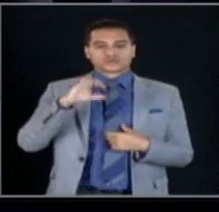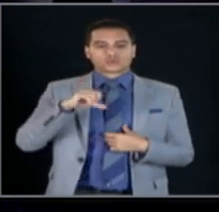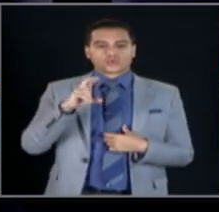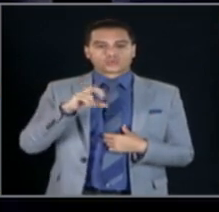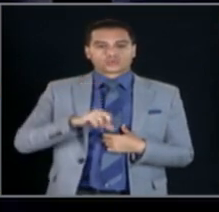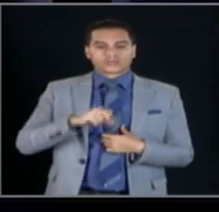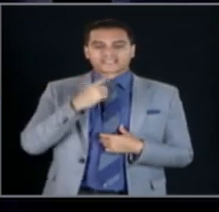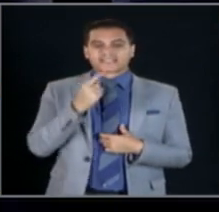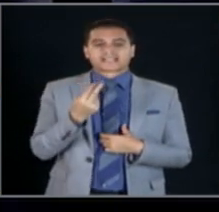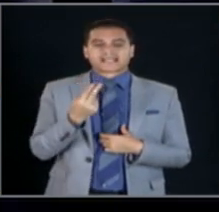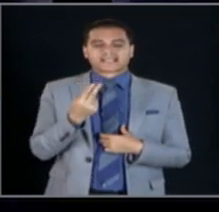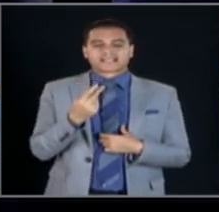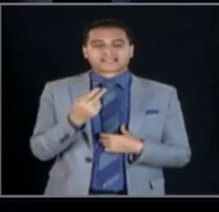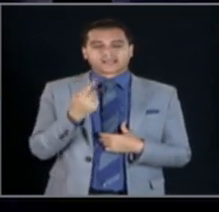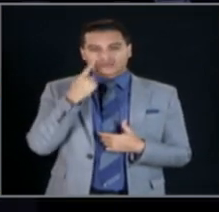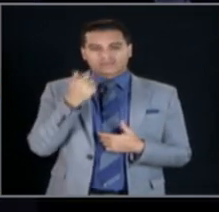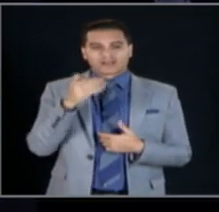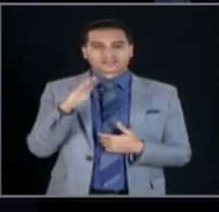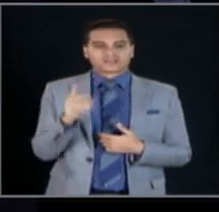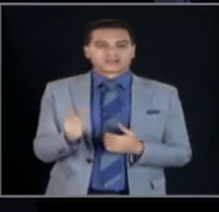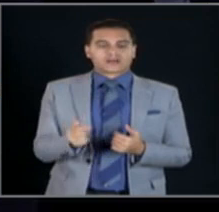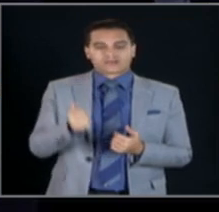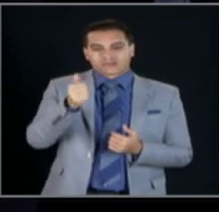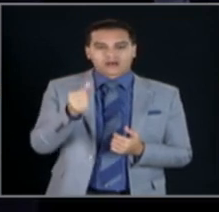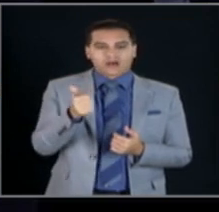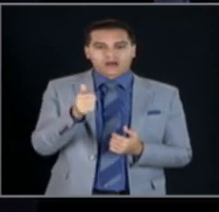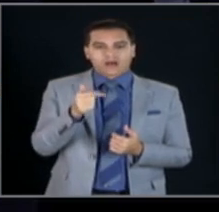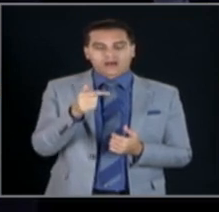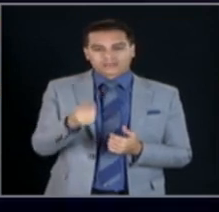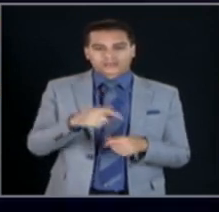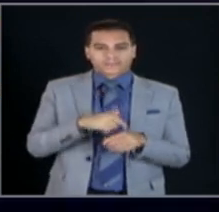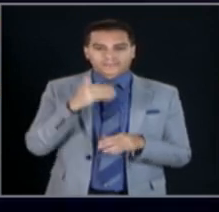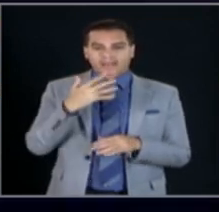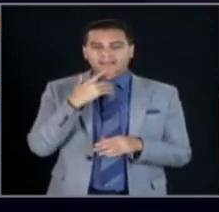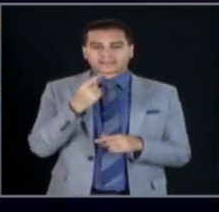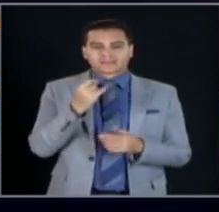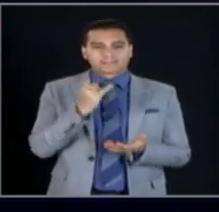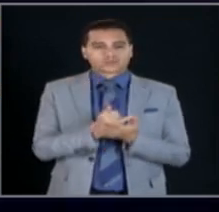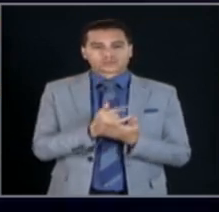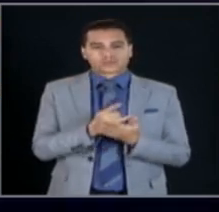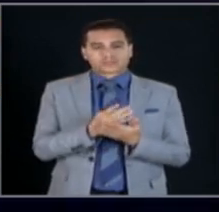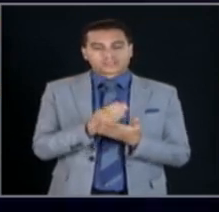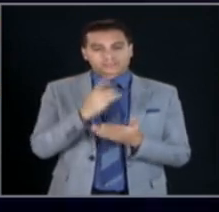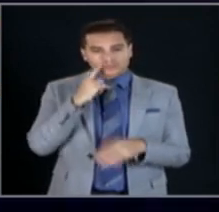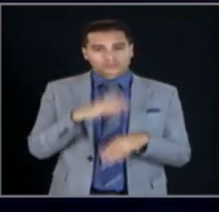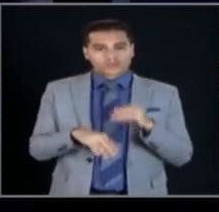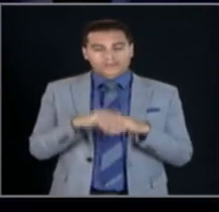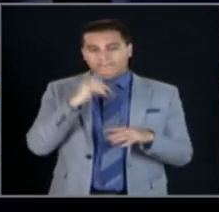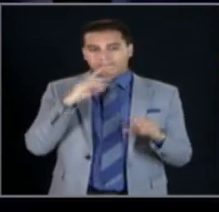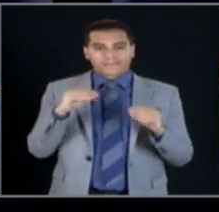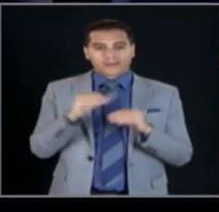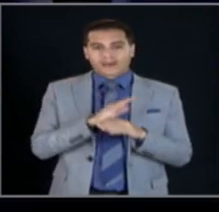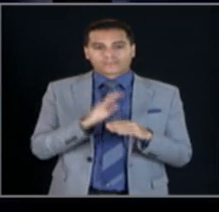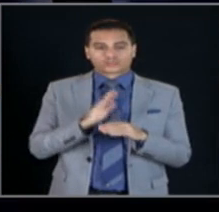ثانيتين اسراء الوقت خلص وانتم قعدتوا اول خمس ثواني مسئولين مش سؤال ما بتتكلموش مع